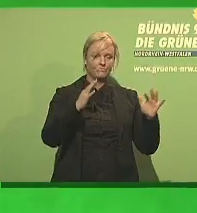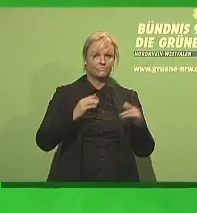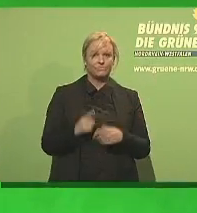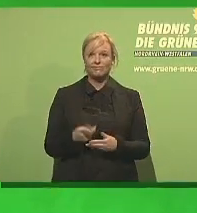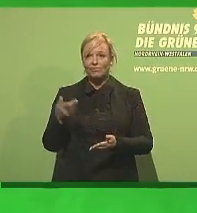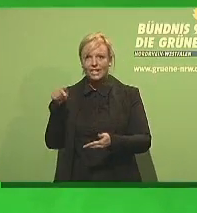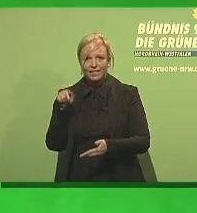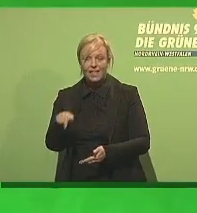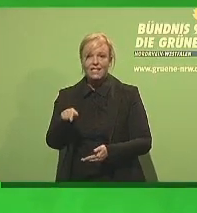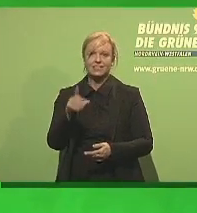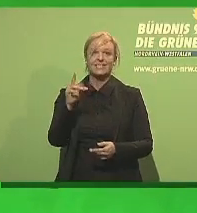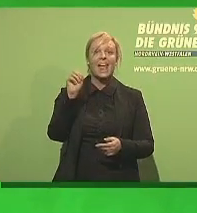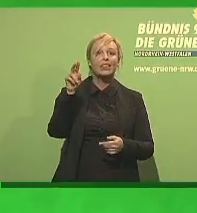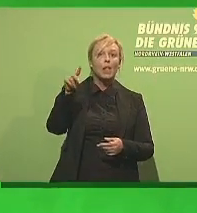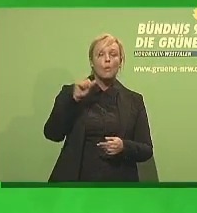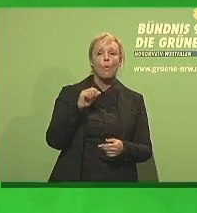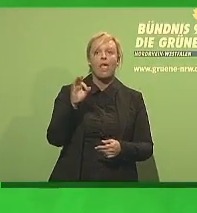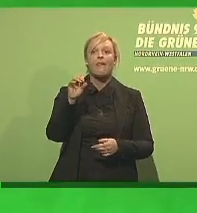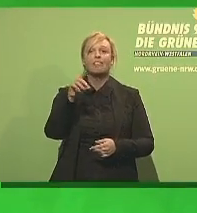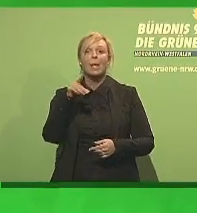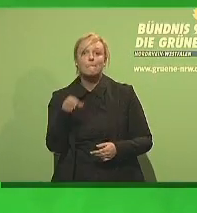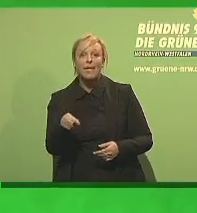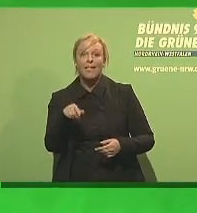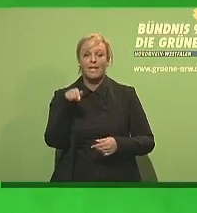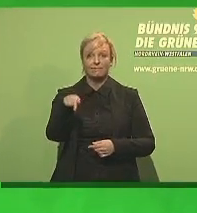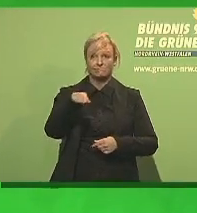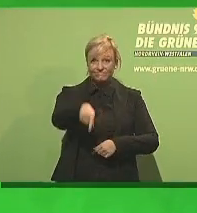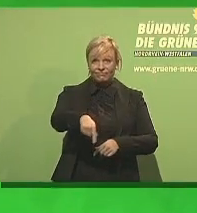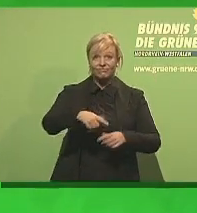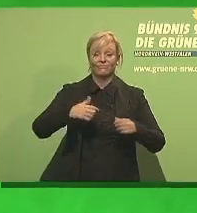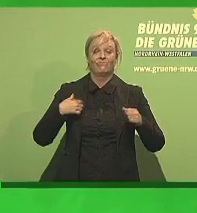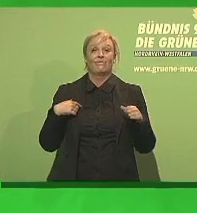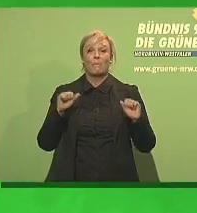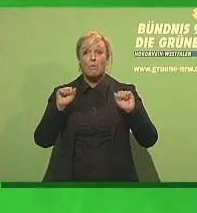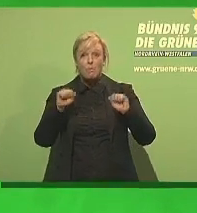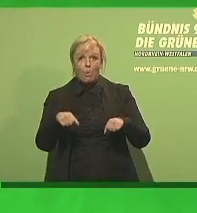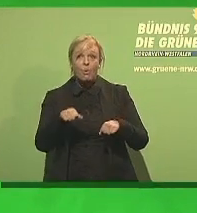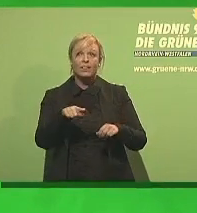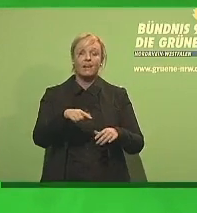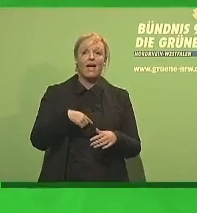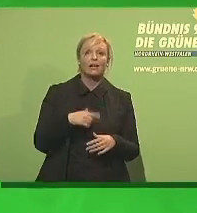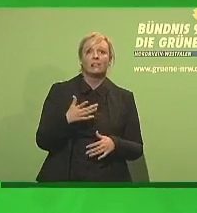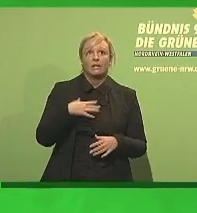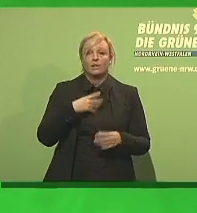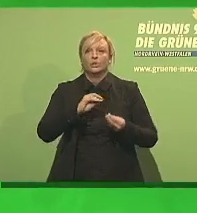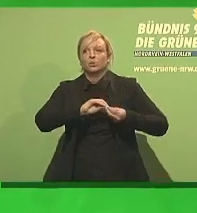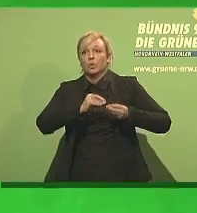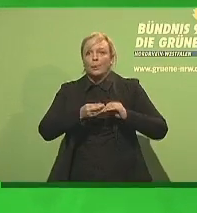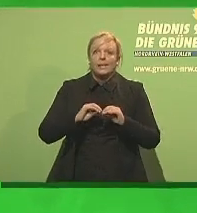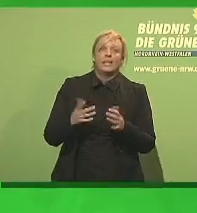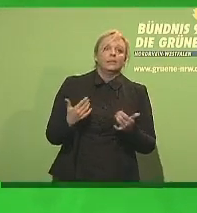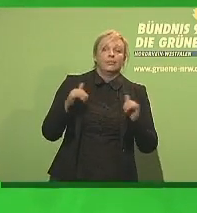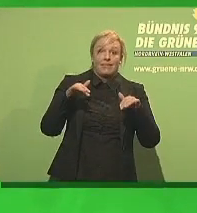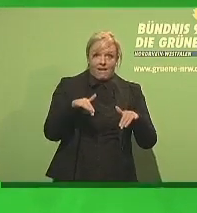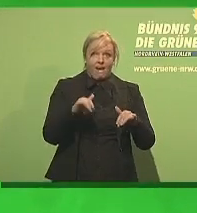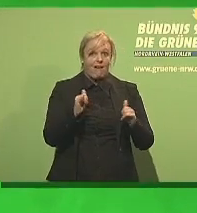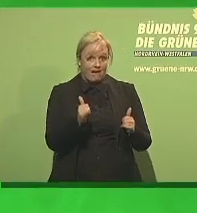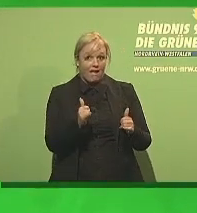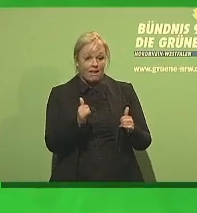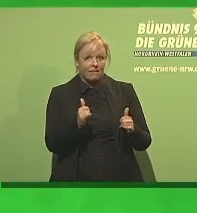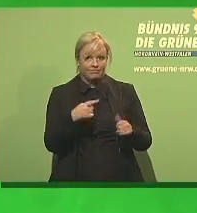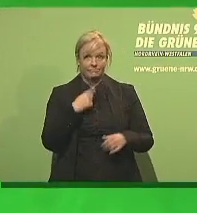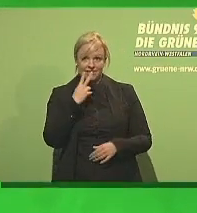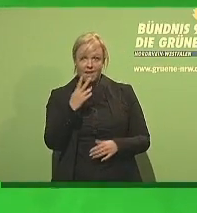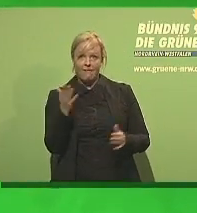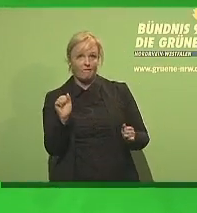Dass die CDU und die FDP mit der Wirklichkeit so ihre Schwierigkeiten und Probleme haben, sehen wir auch